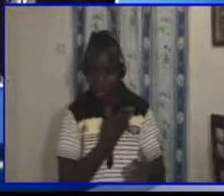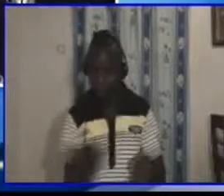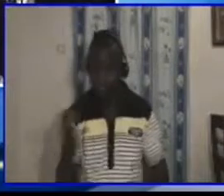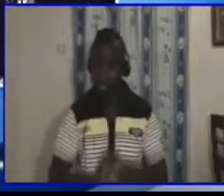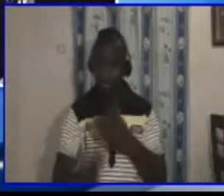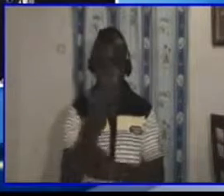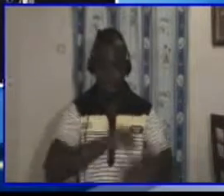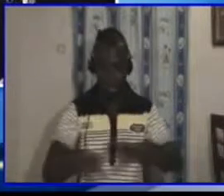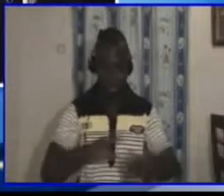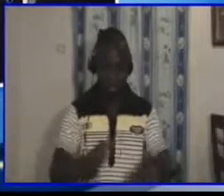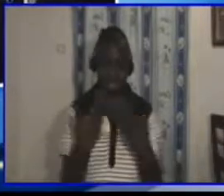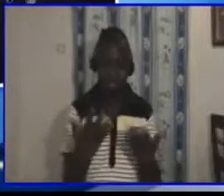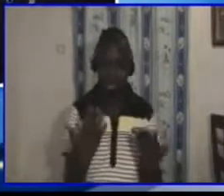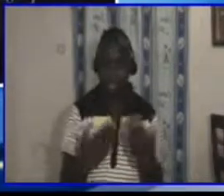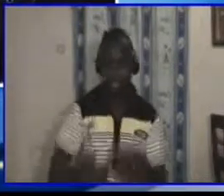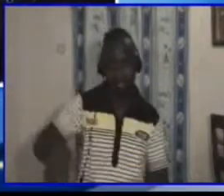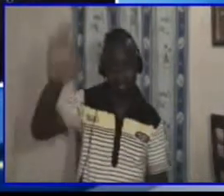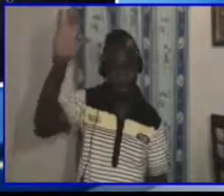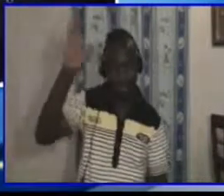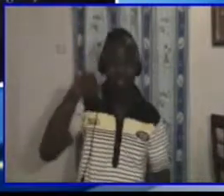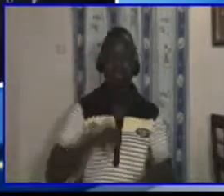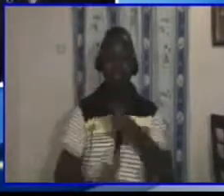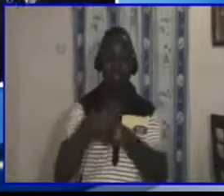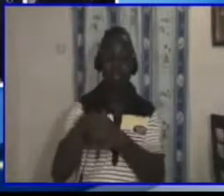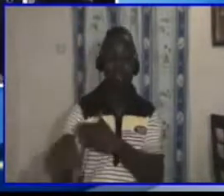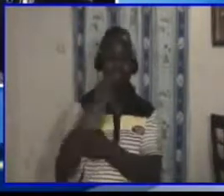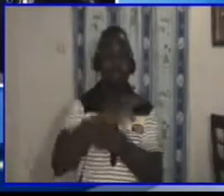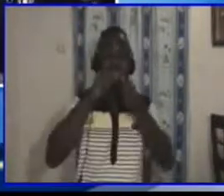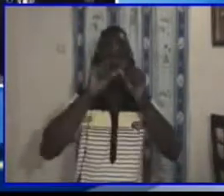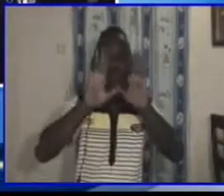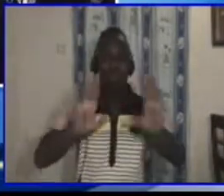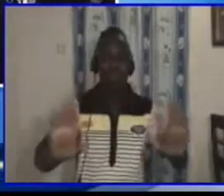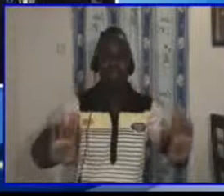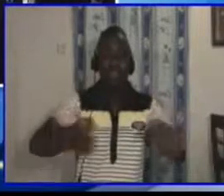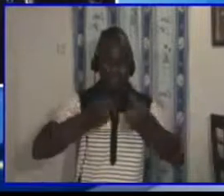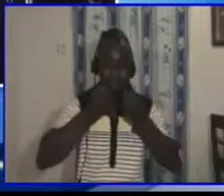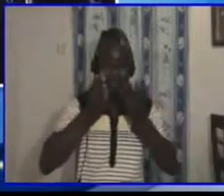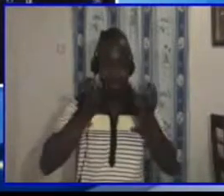quanti sono partecipi di ciò che dio fa adesso